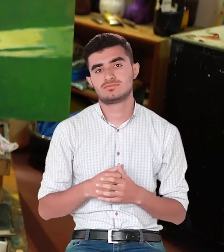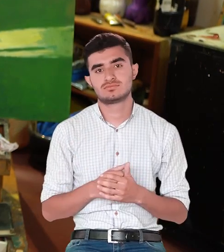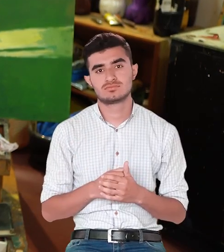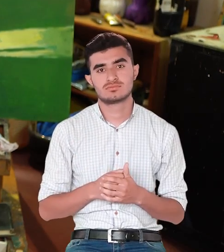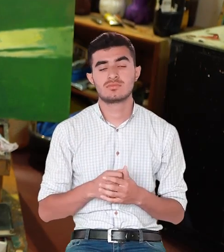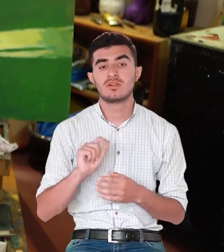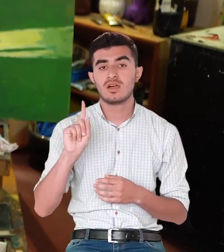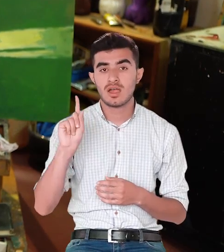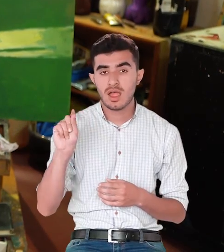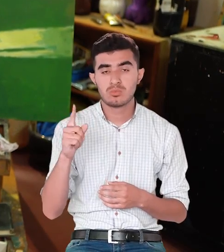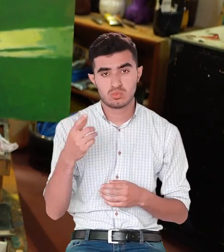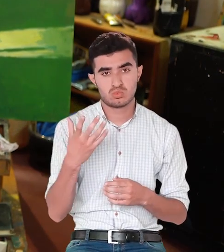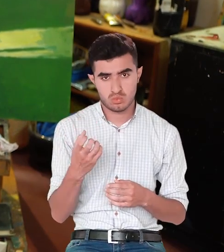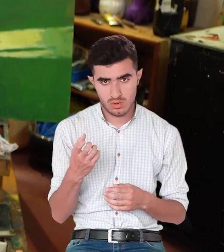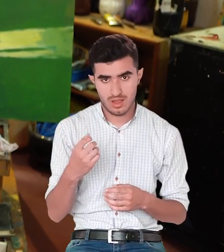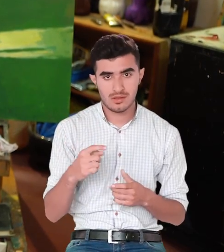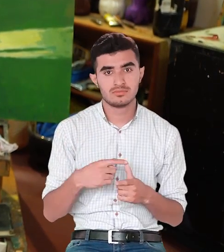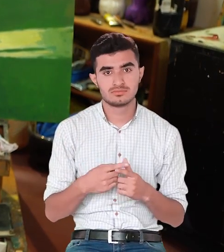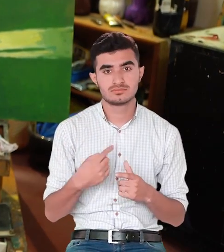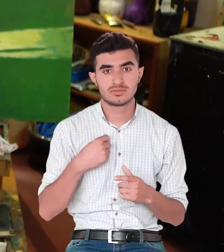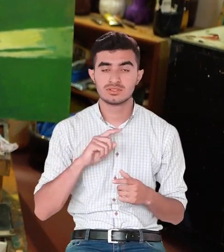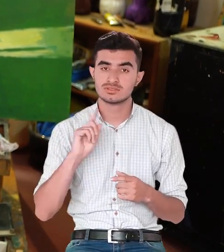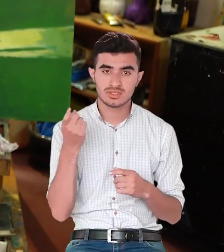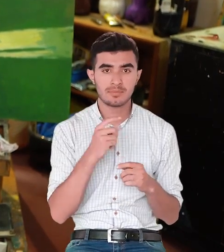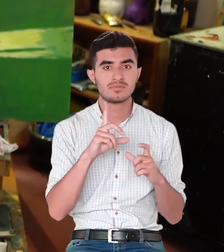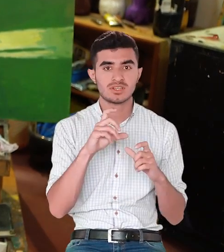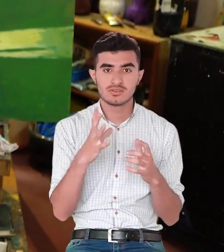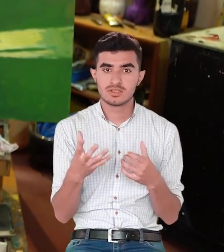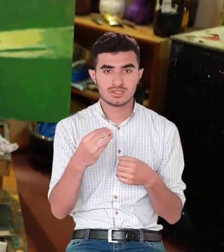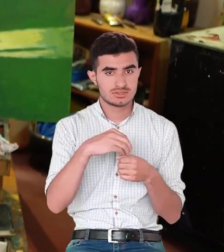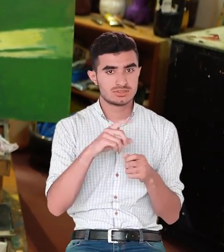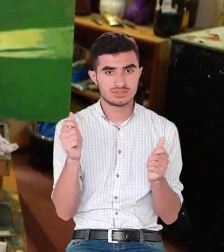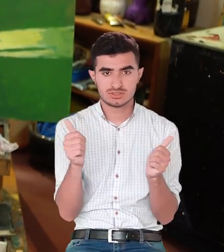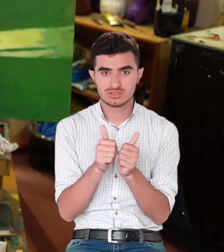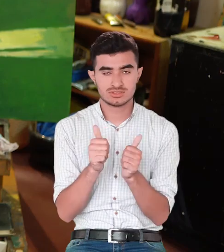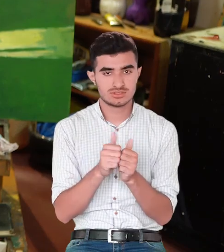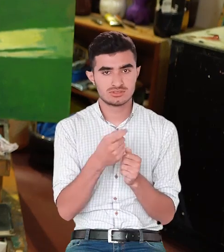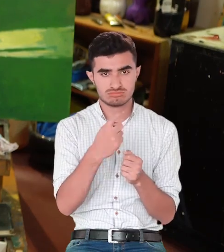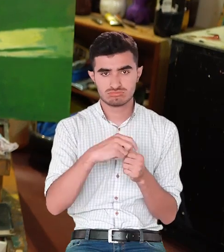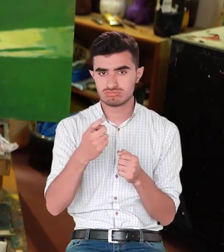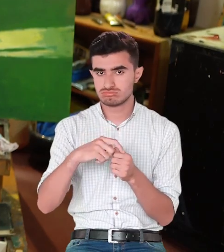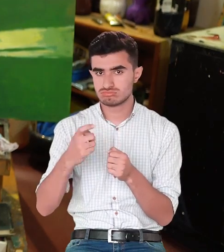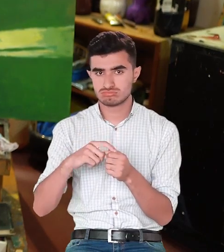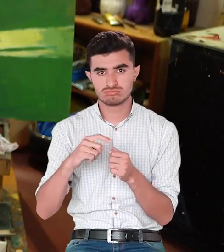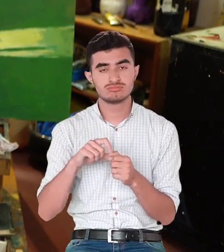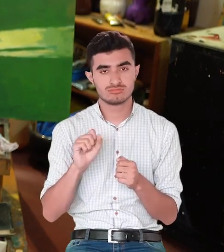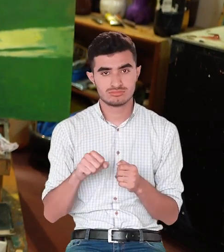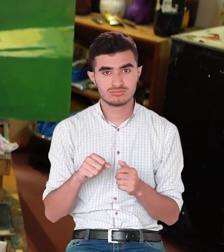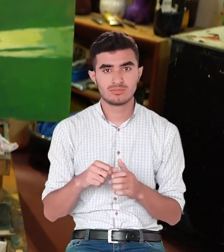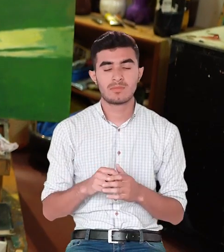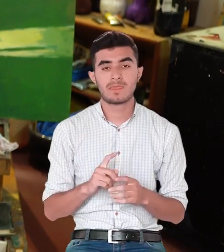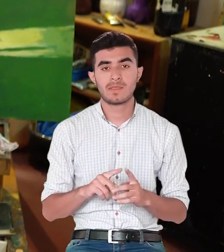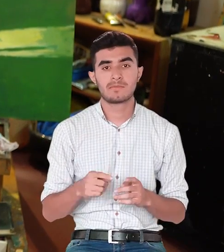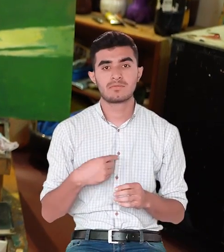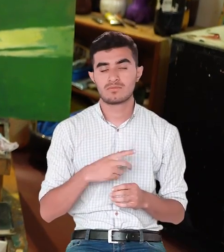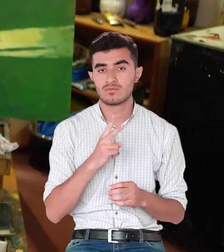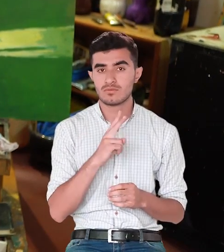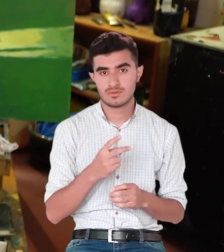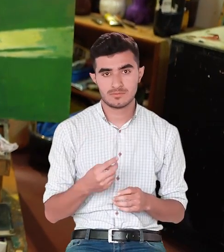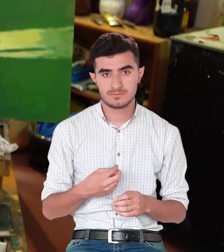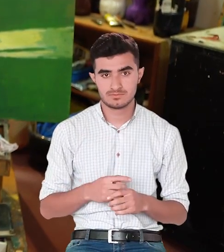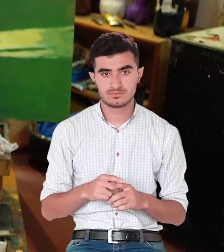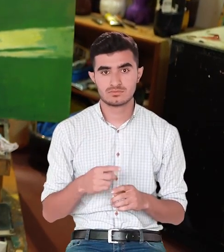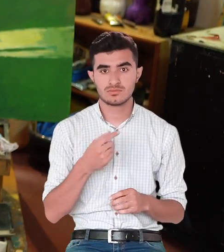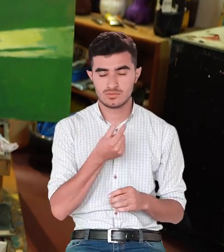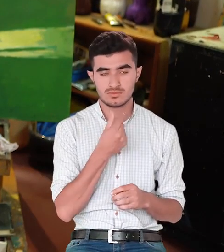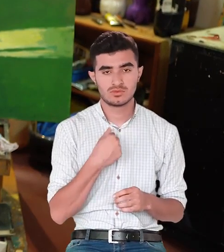کہ آپ اگر چاہیں تو میری ساری تصویریں اکٹھی کر سکتے ہیں, کیونکہ میں نے تو نہیں کر سکتا, مجھے تو کوئی